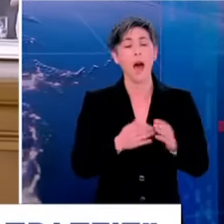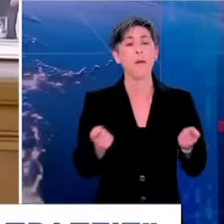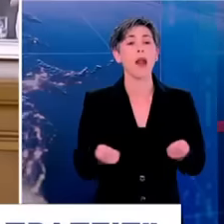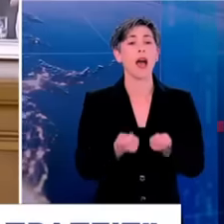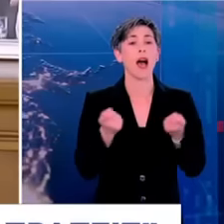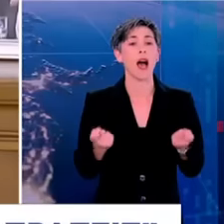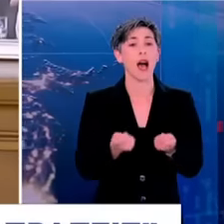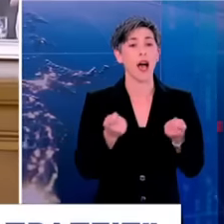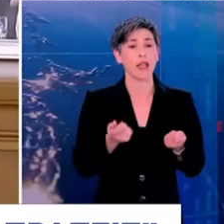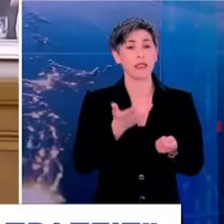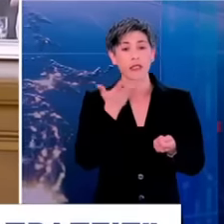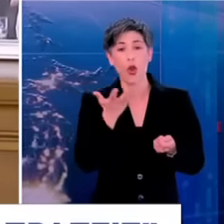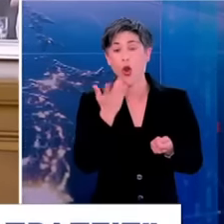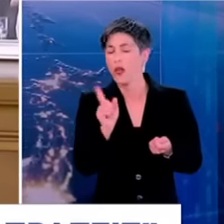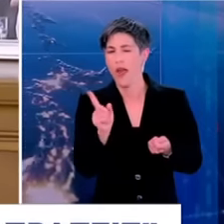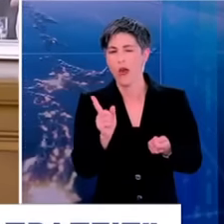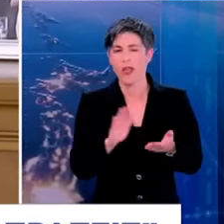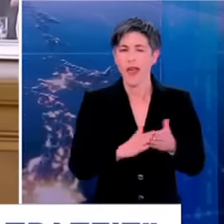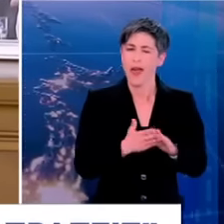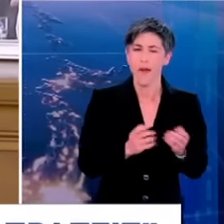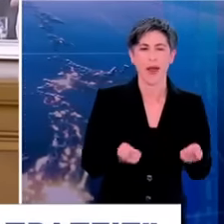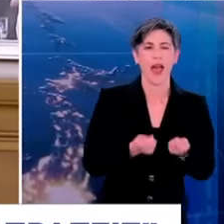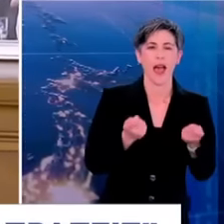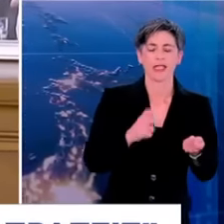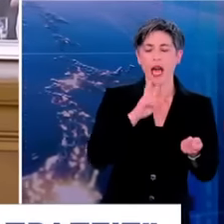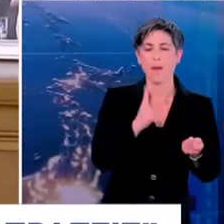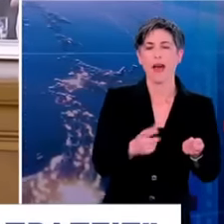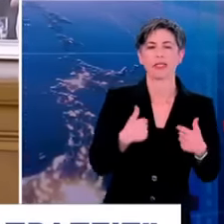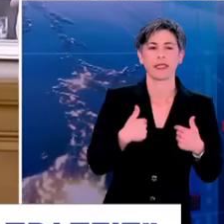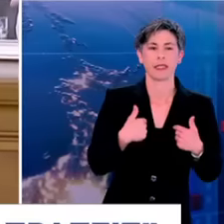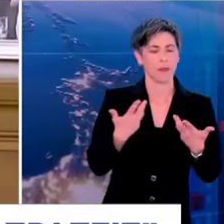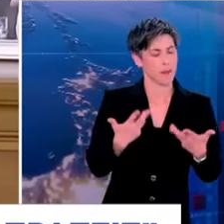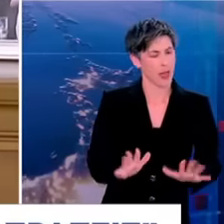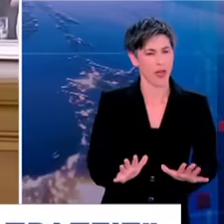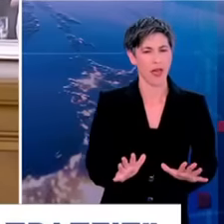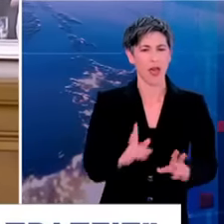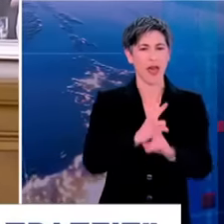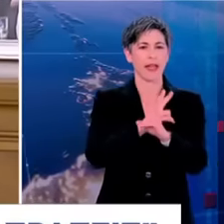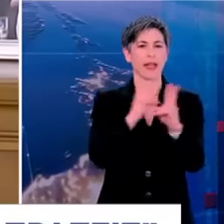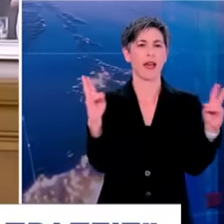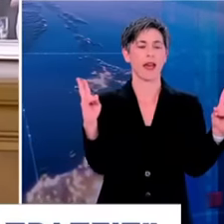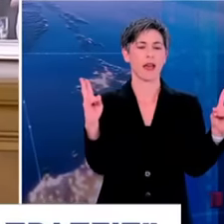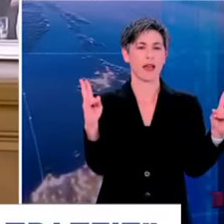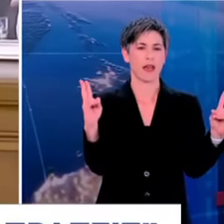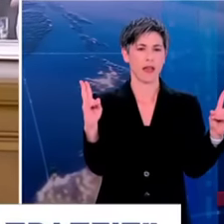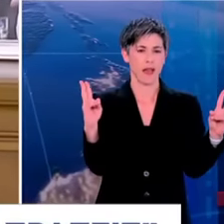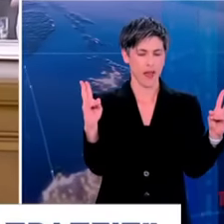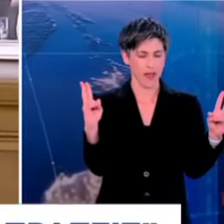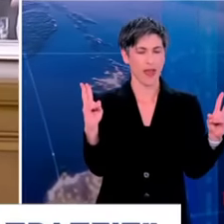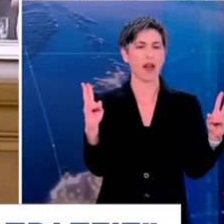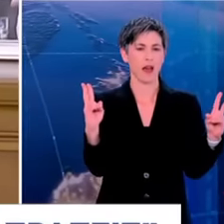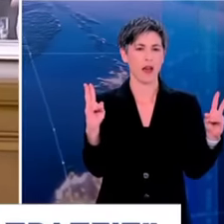Όχι με λόγια. Άρα η δικιά μας απάντηση δόθηκε με πολύ μεγάλη σαφήνεια μέσα από τις